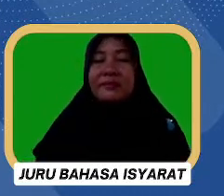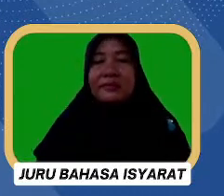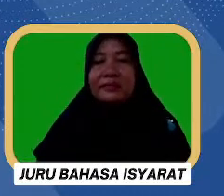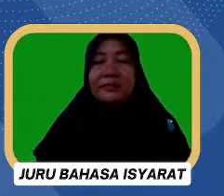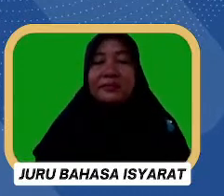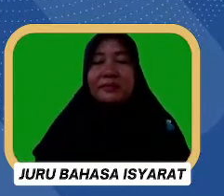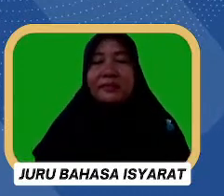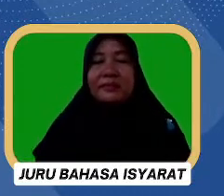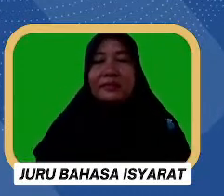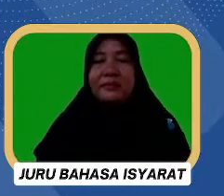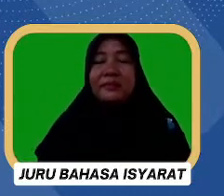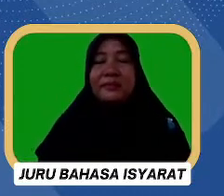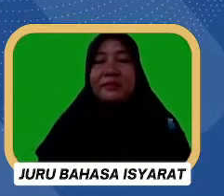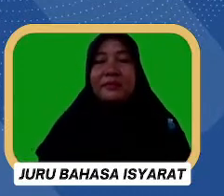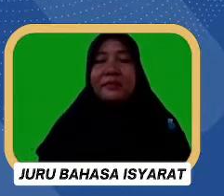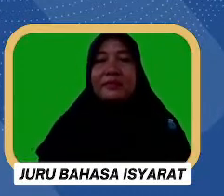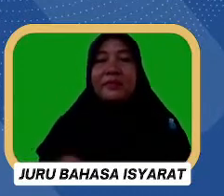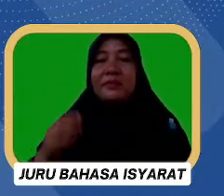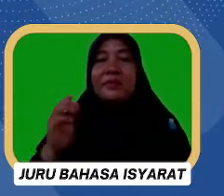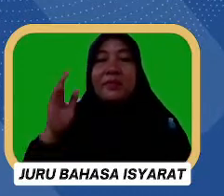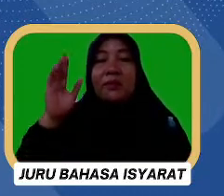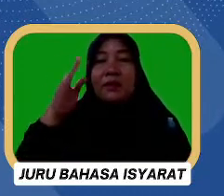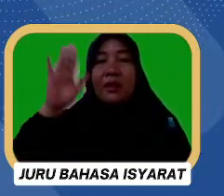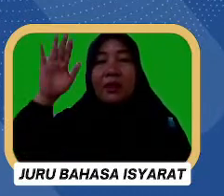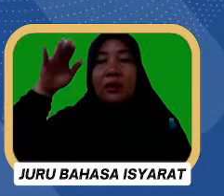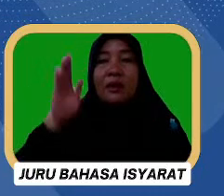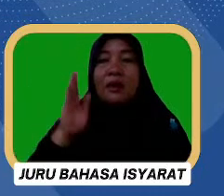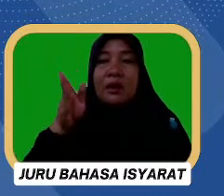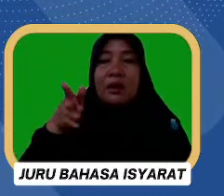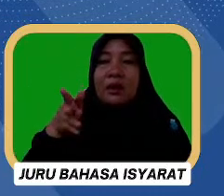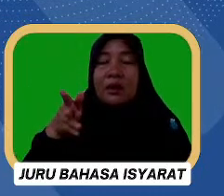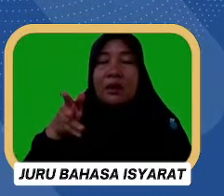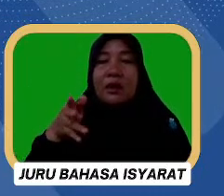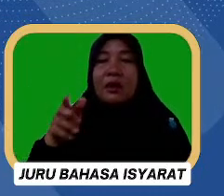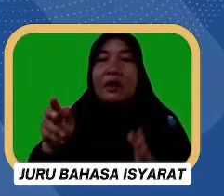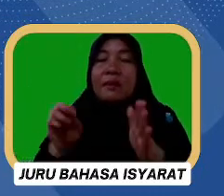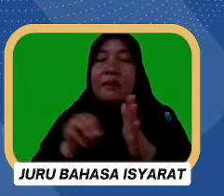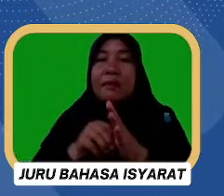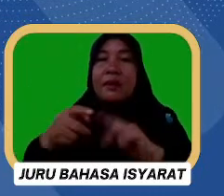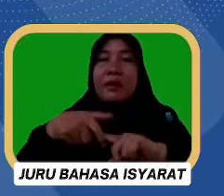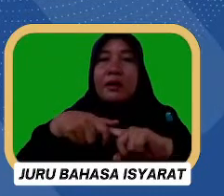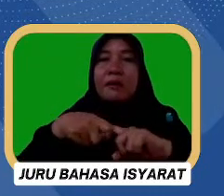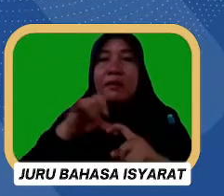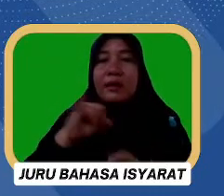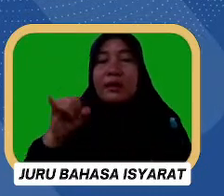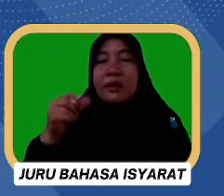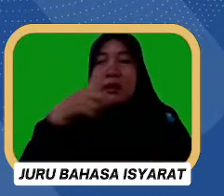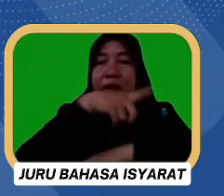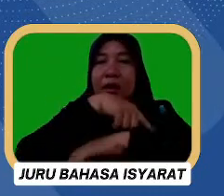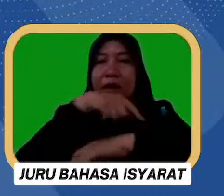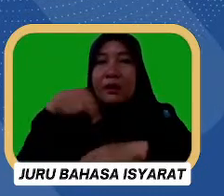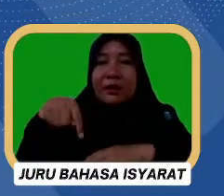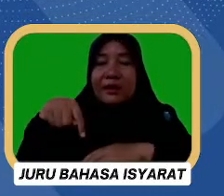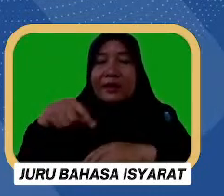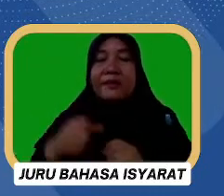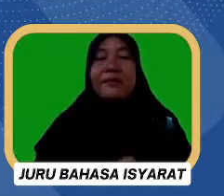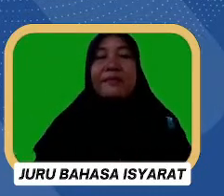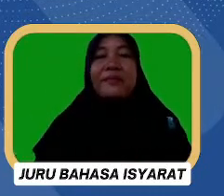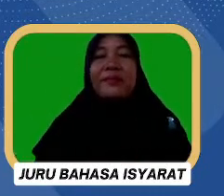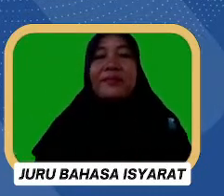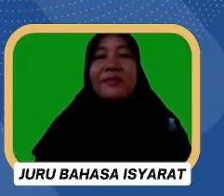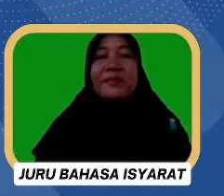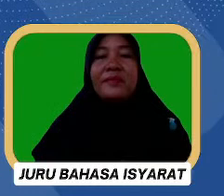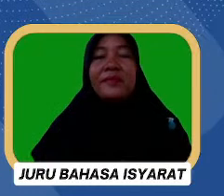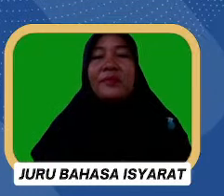yang akan menemani teman-teman semua dari awal hingga akhir acara nanti. Namun sebelumnya izinkan